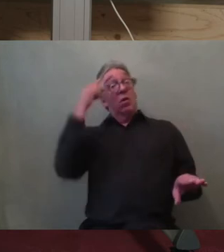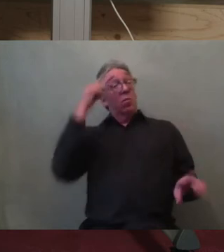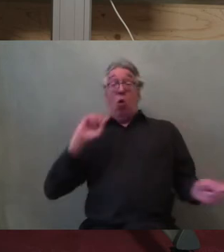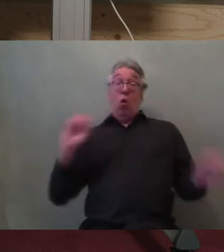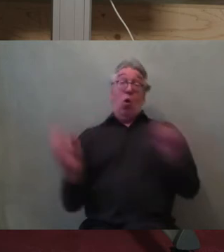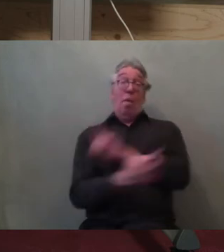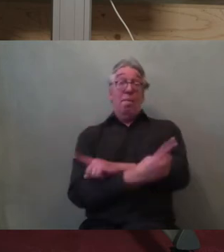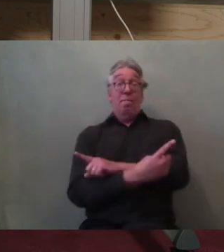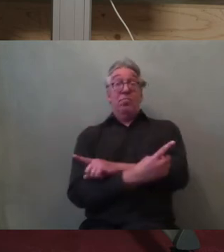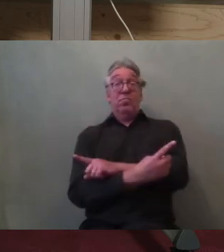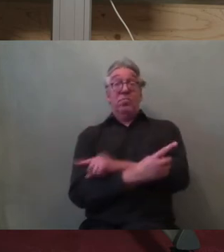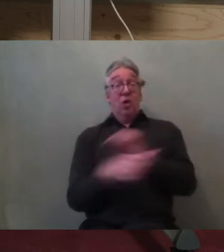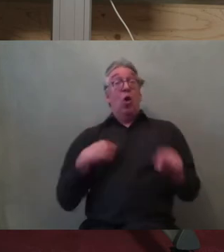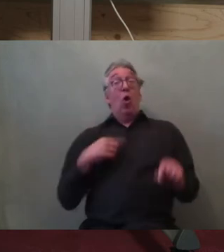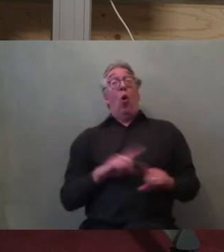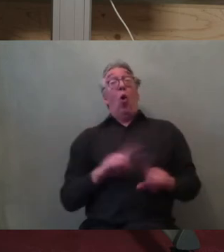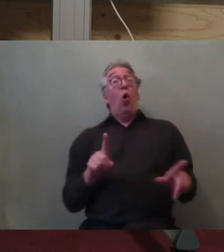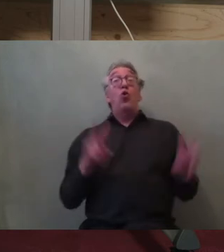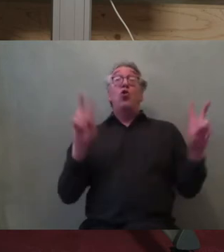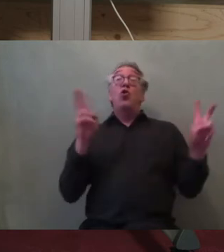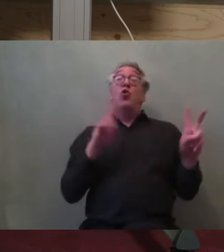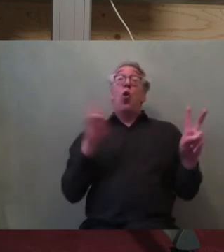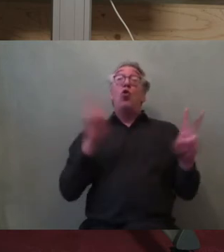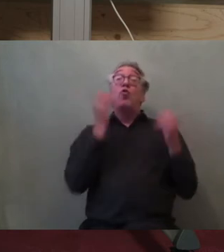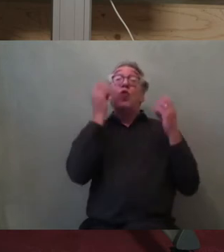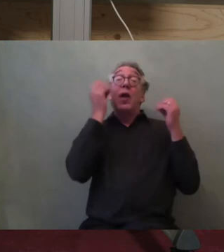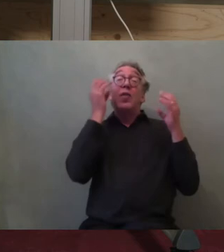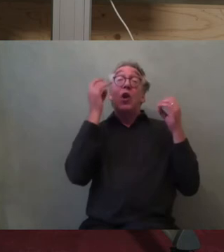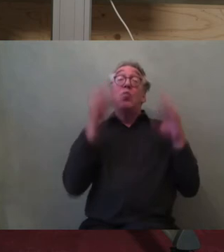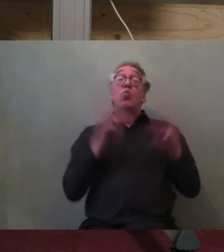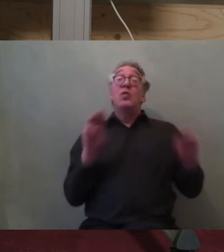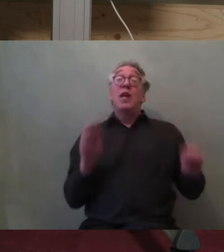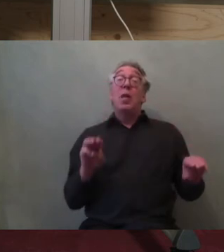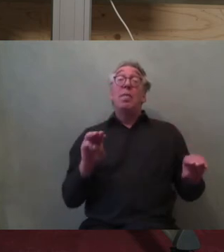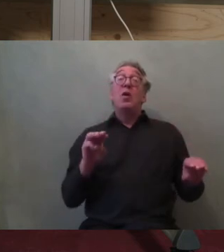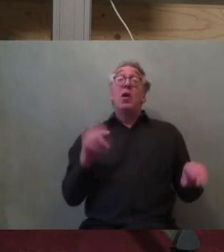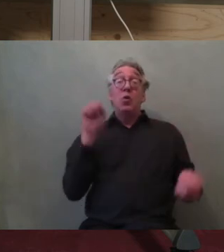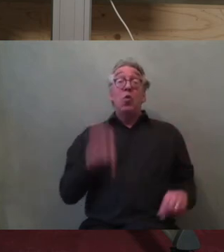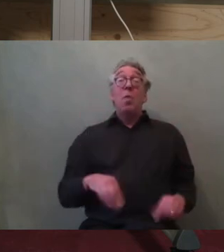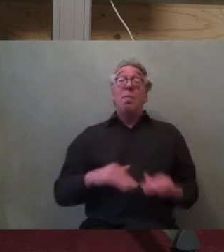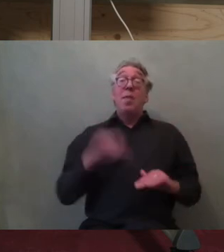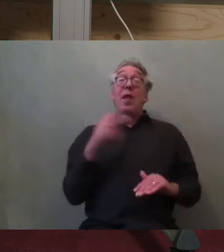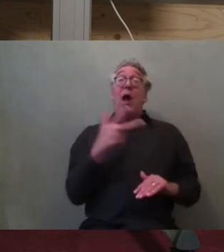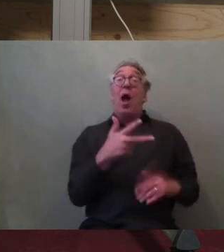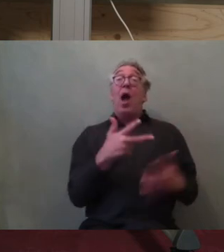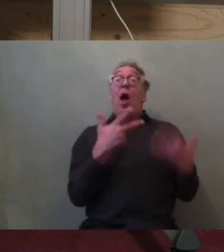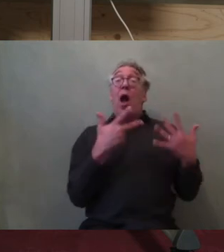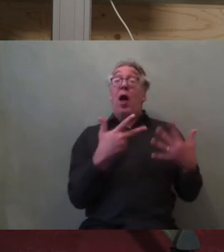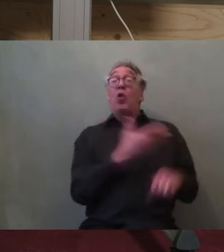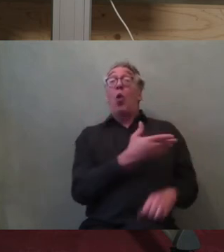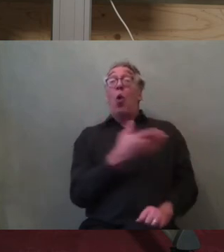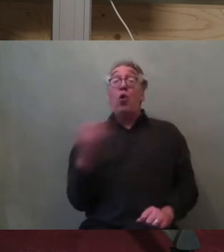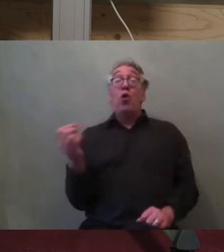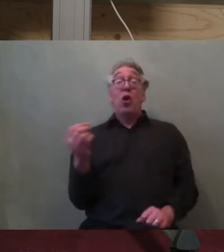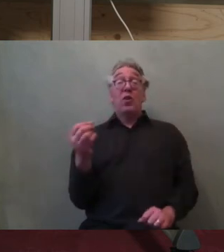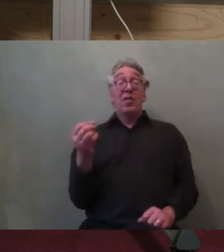Museumtafel. Inmiddels staat in 800 verzorgingshuizen en in bibliotheken staat er een digitale tafel waarin